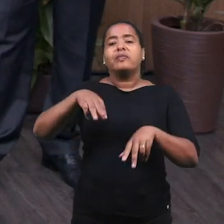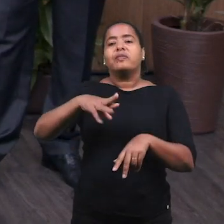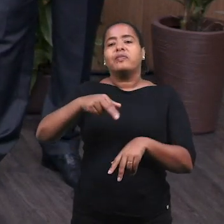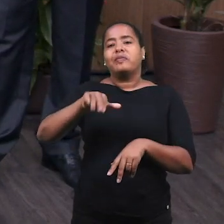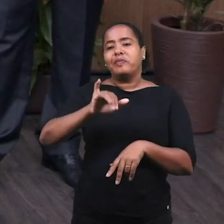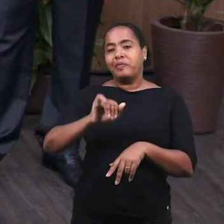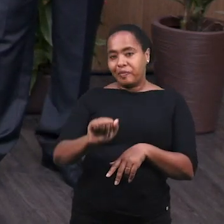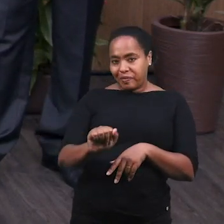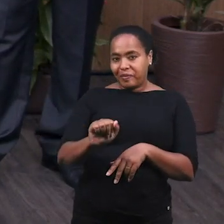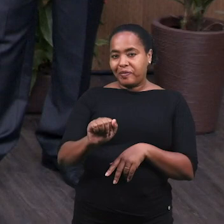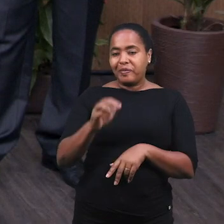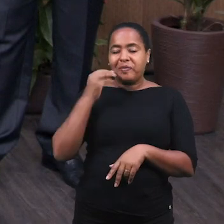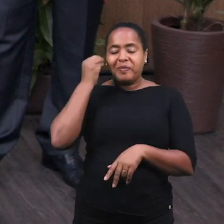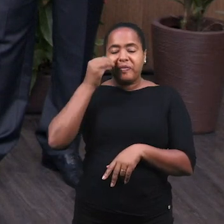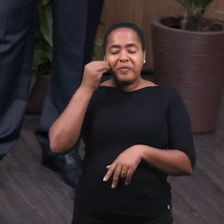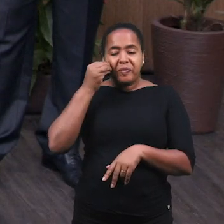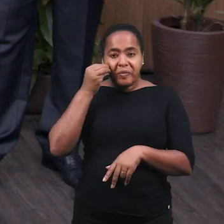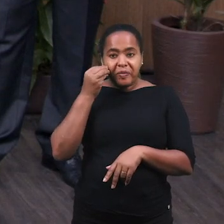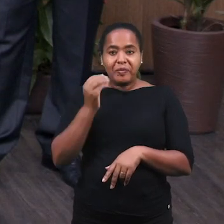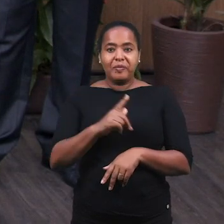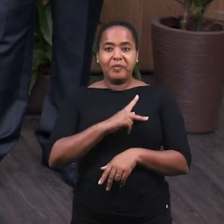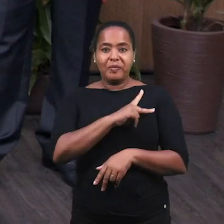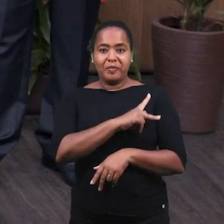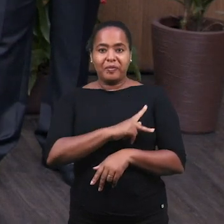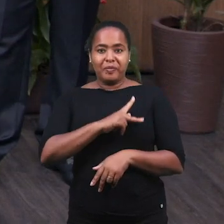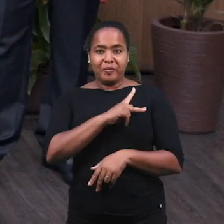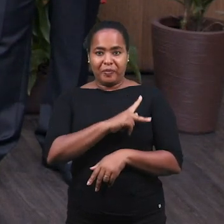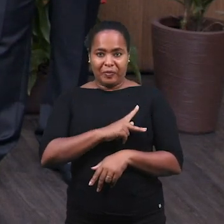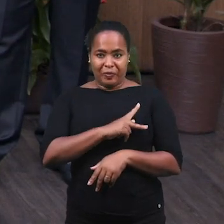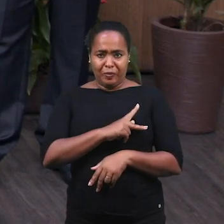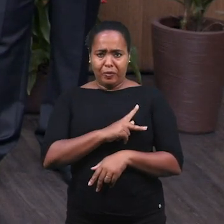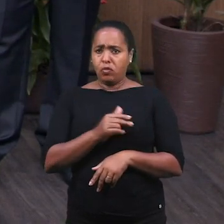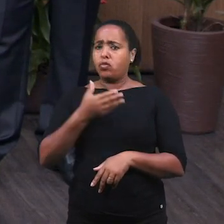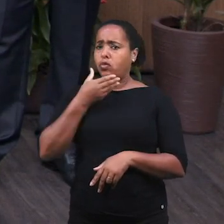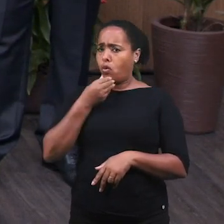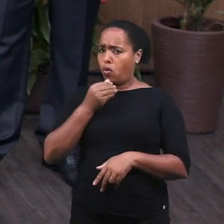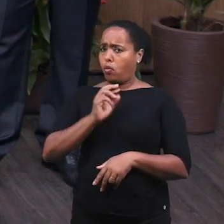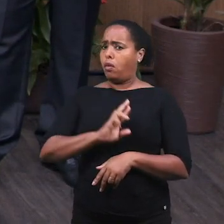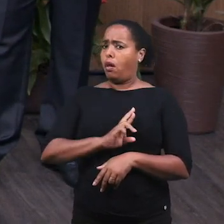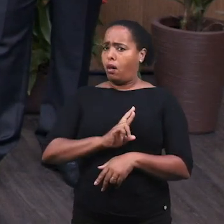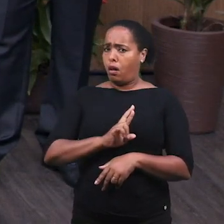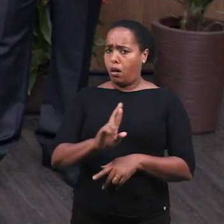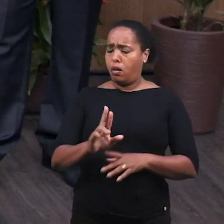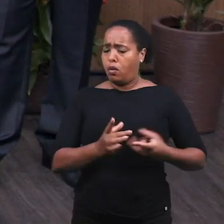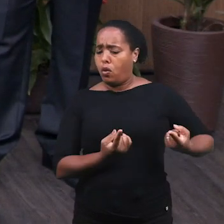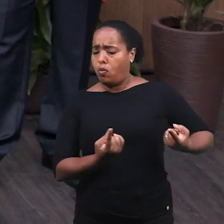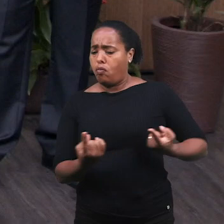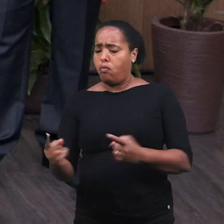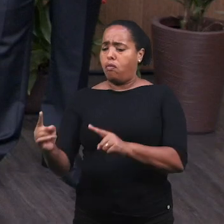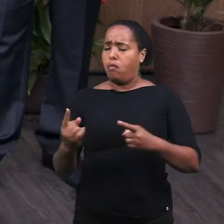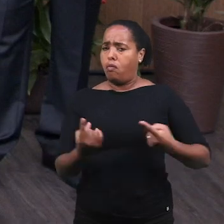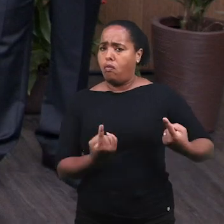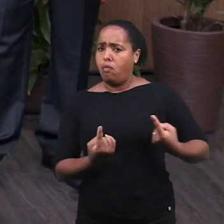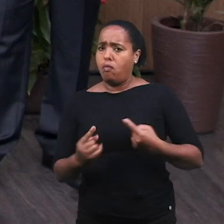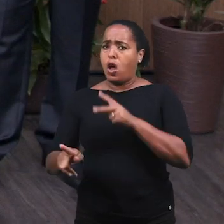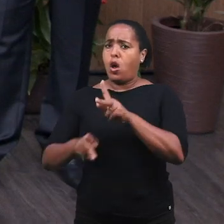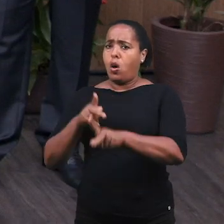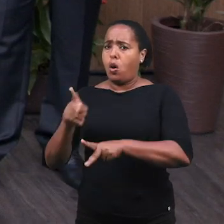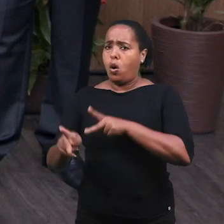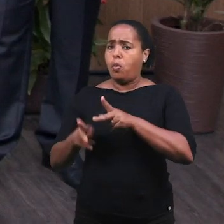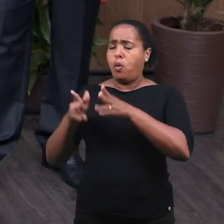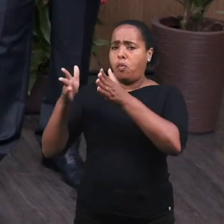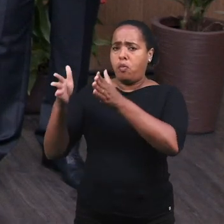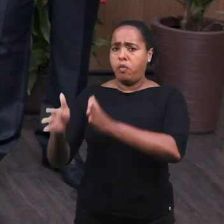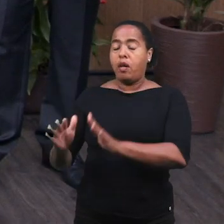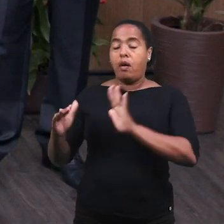Подобно тому, как Мария и имела это переживание, мы видим то же самое переживание в